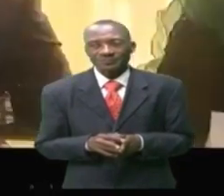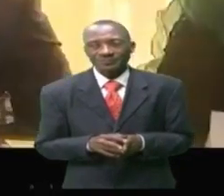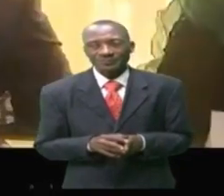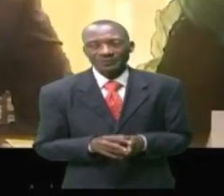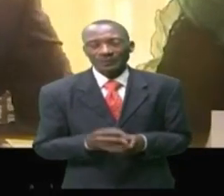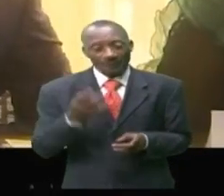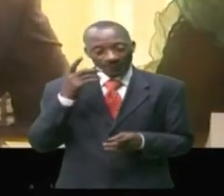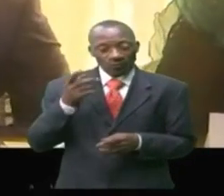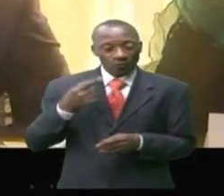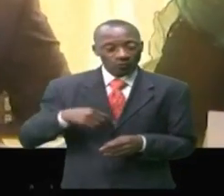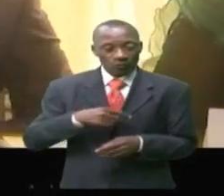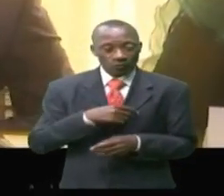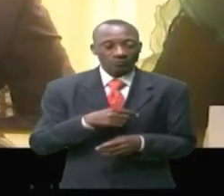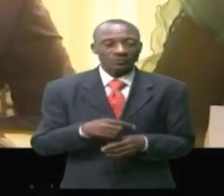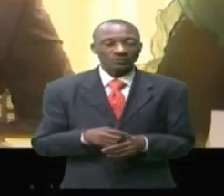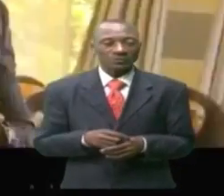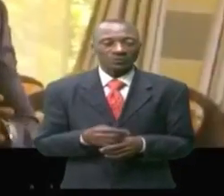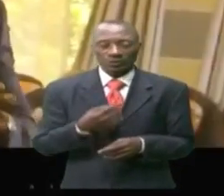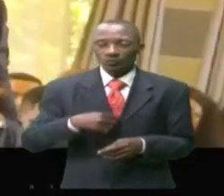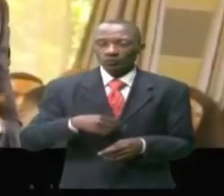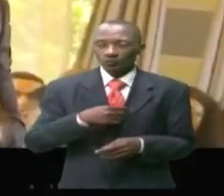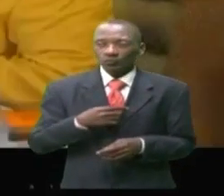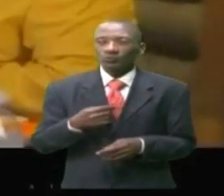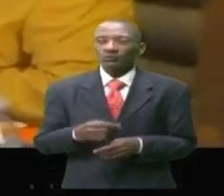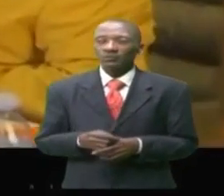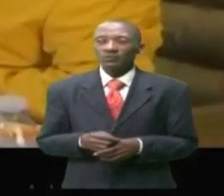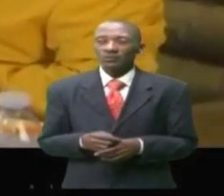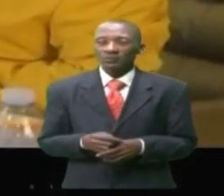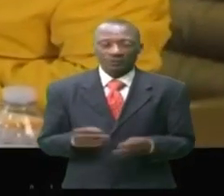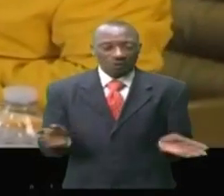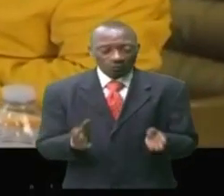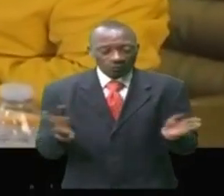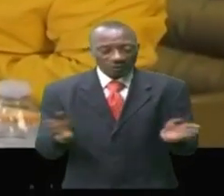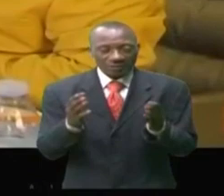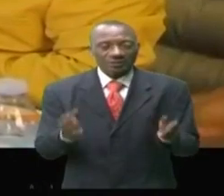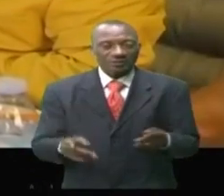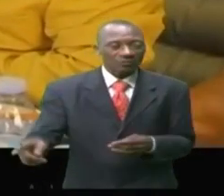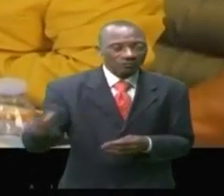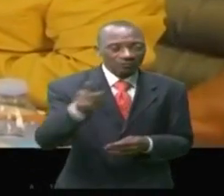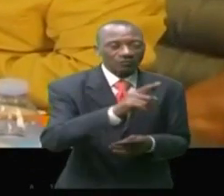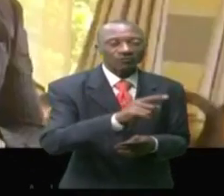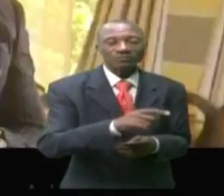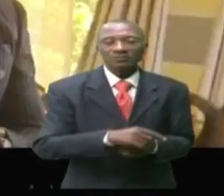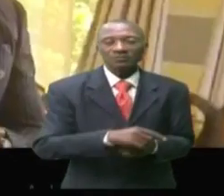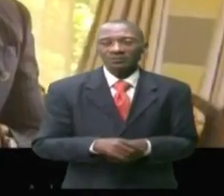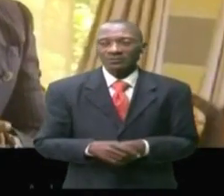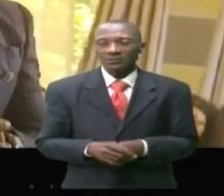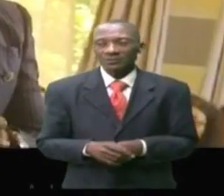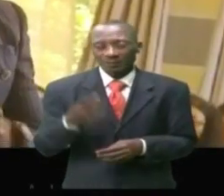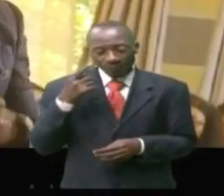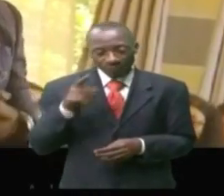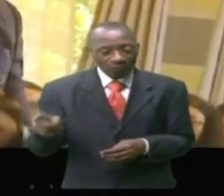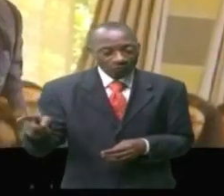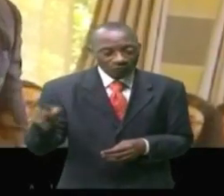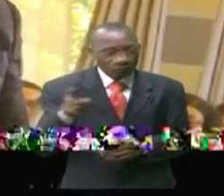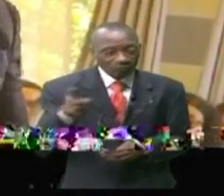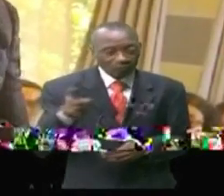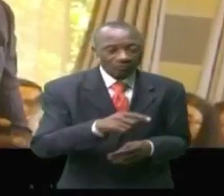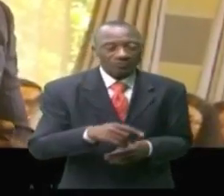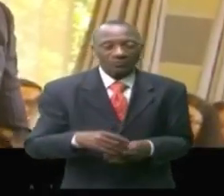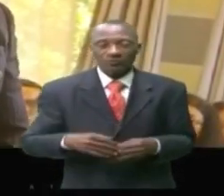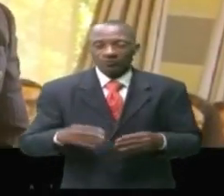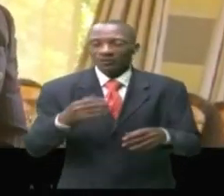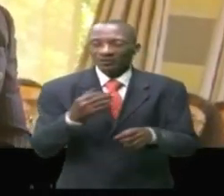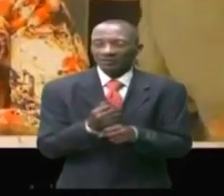CDP, nous vous promettons de vous accompagner dans l'exécution de vos tâches, dans la réalisation